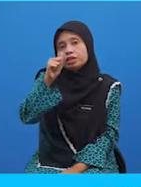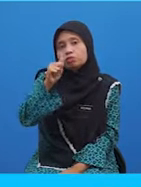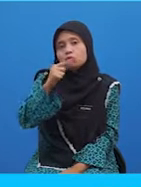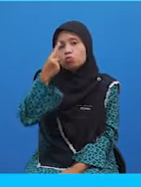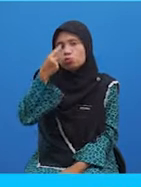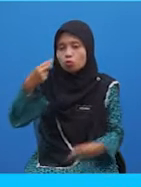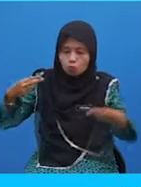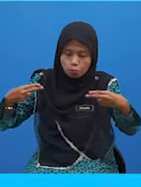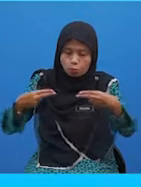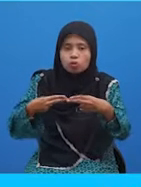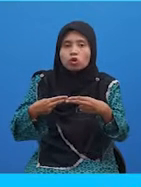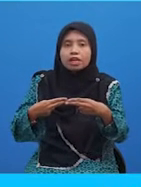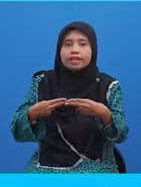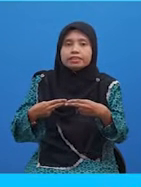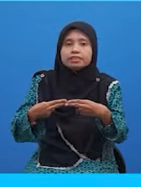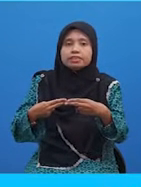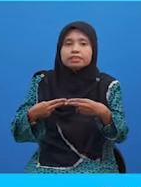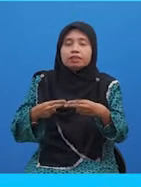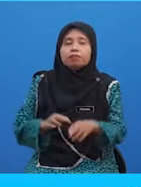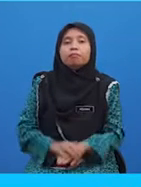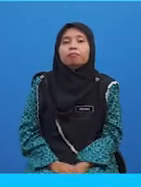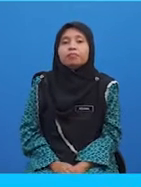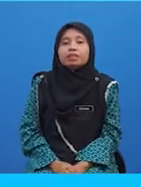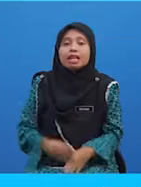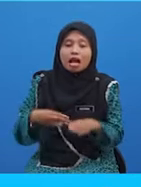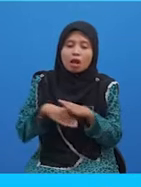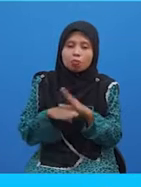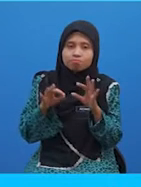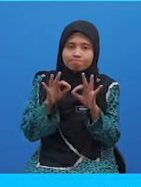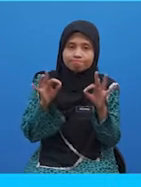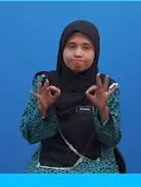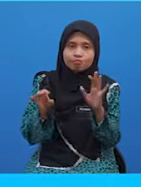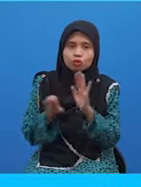untuk menghubungkan kesinambungan dalam